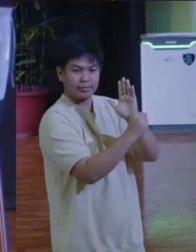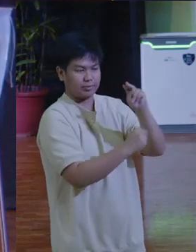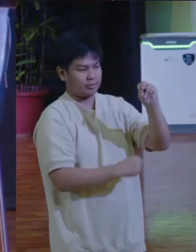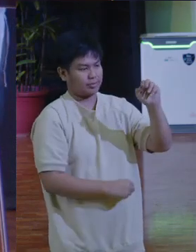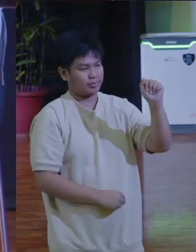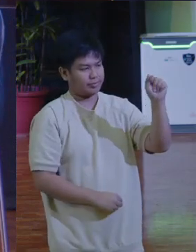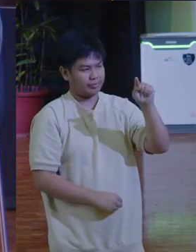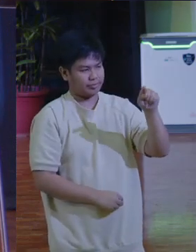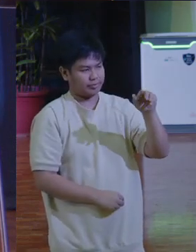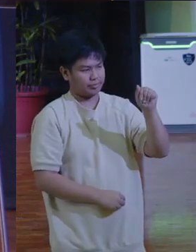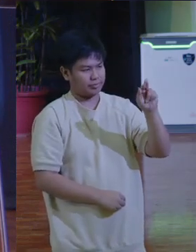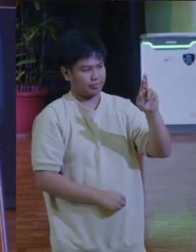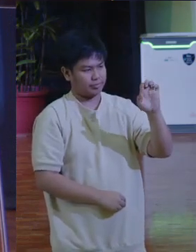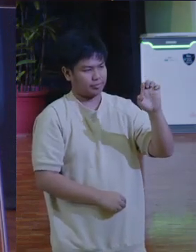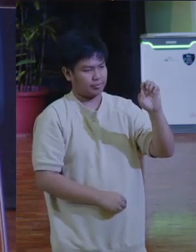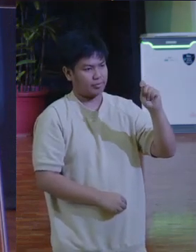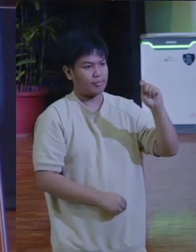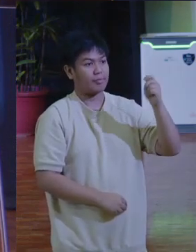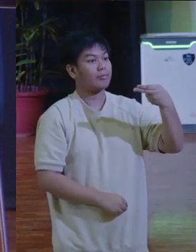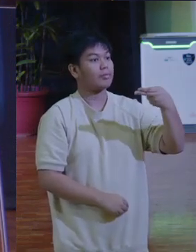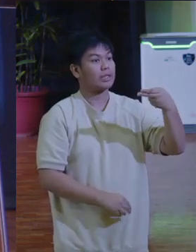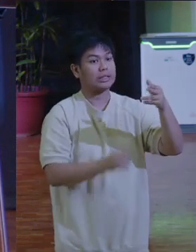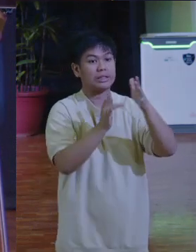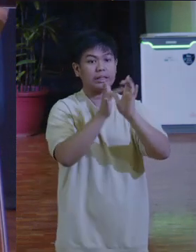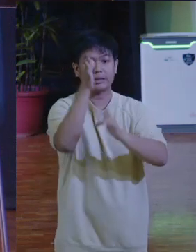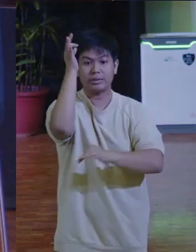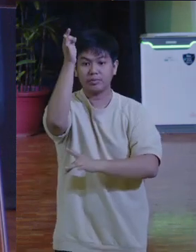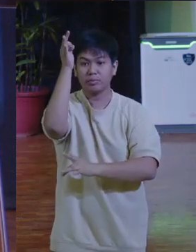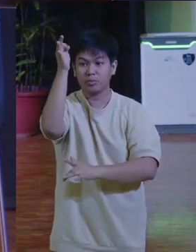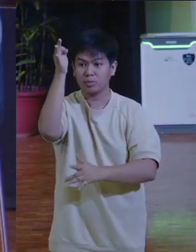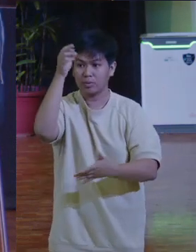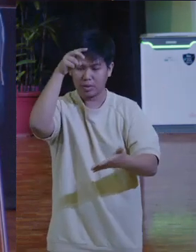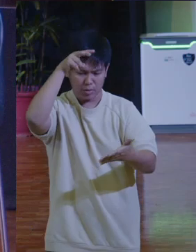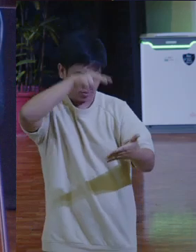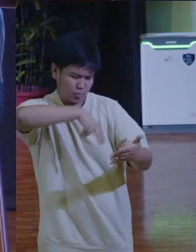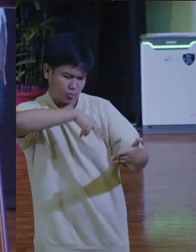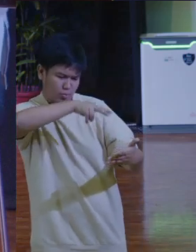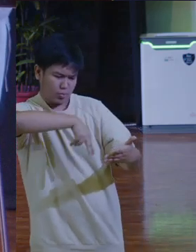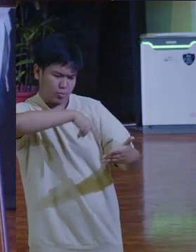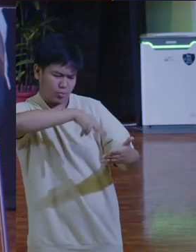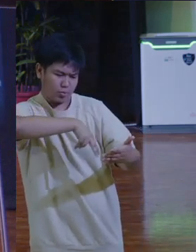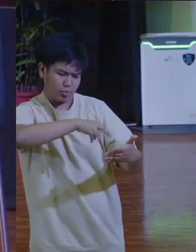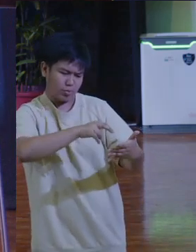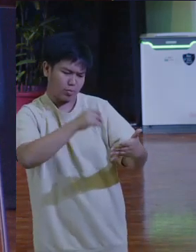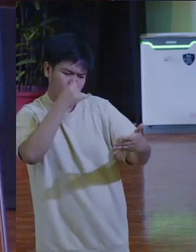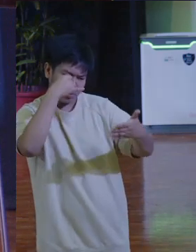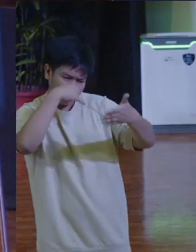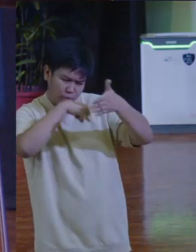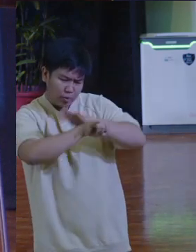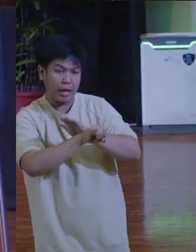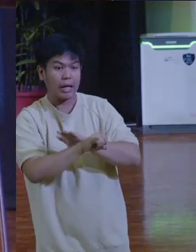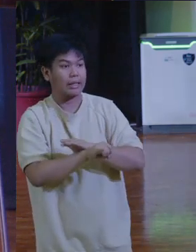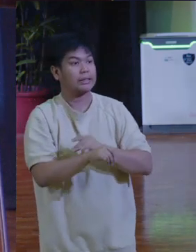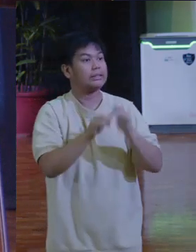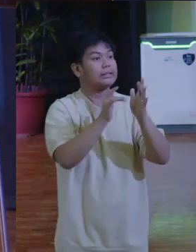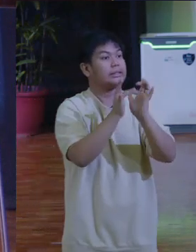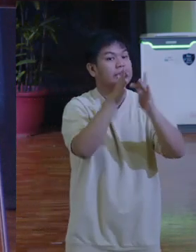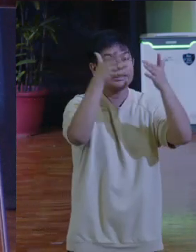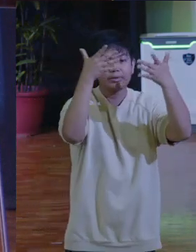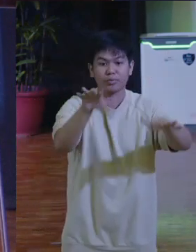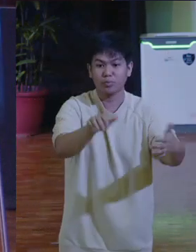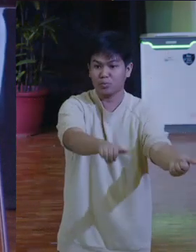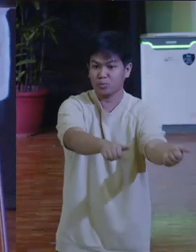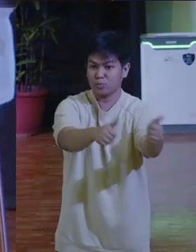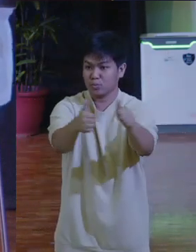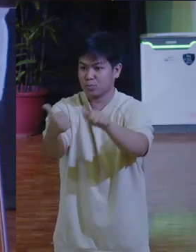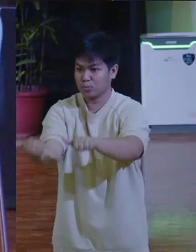ng Nazareth. At ito ay binasa niya pagkatapos ng kanyang baptism. At alam naman